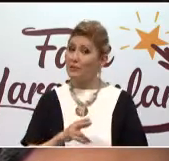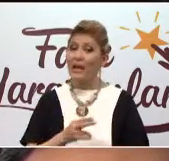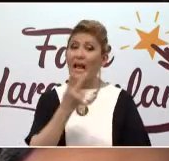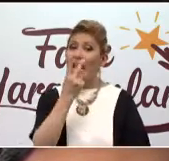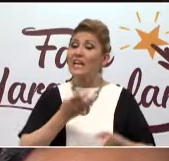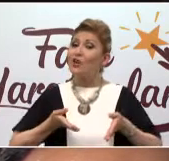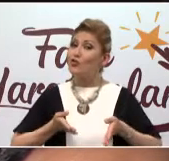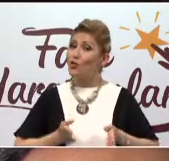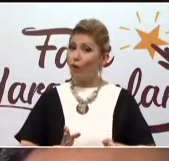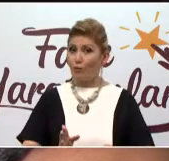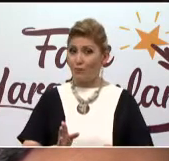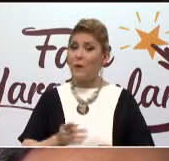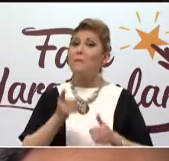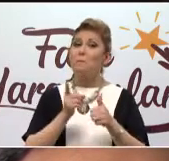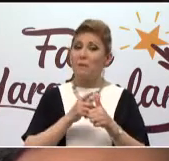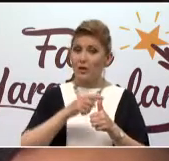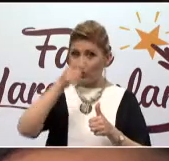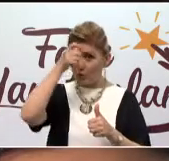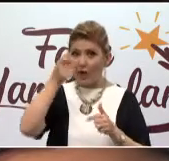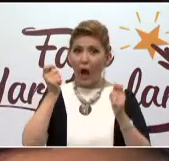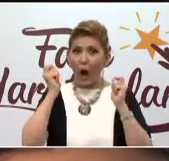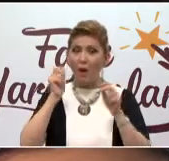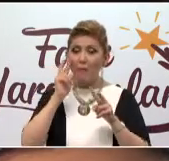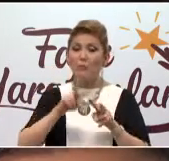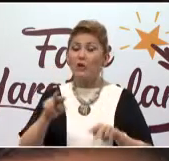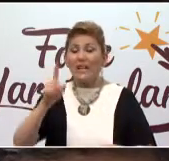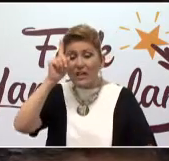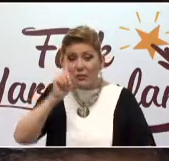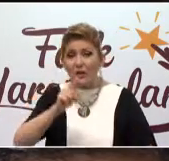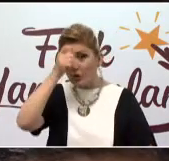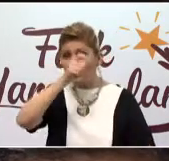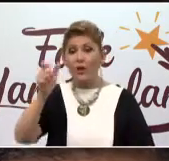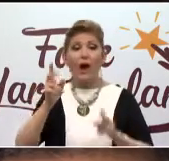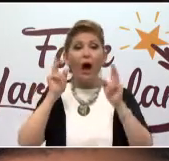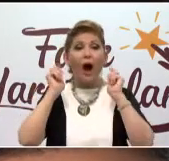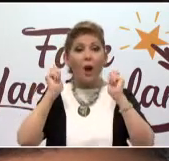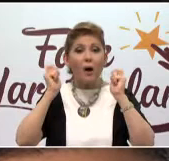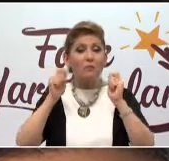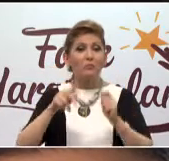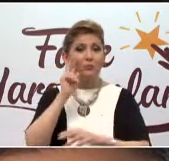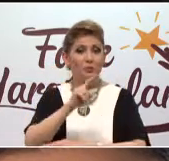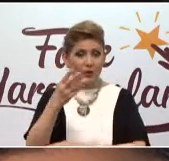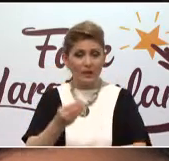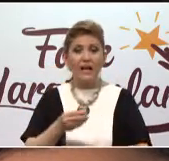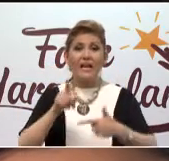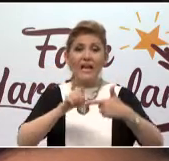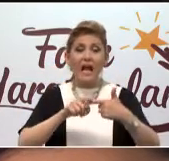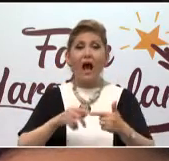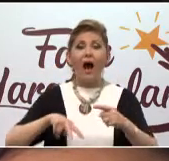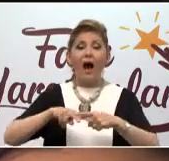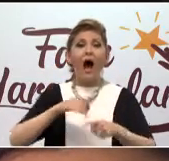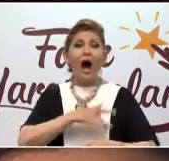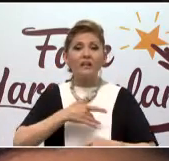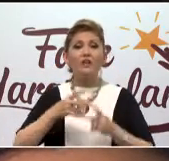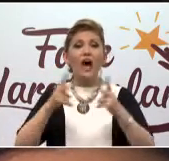doğum gerçekleştirdi. Birincisi Türk Hamam Müzesi, Türkiye'nin ilk hamam müzesi oldu. İkincisi ise Anadolu Açık Hava Müzesi, Yaşayan